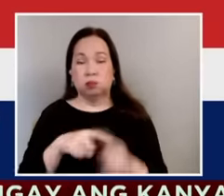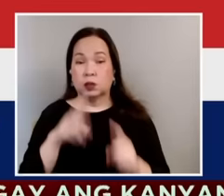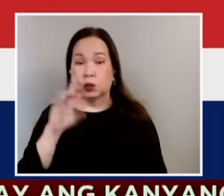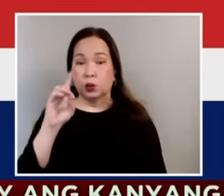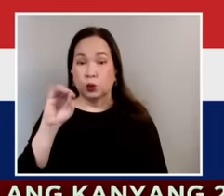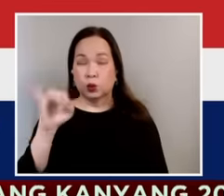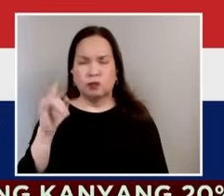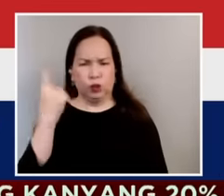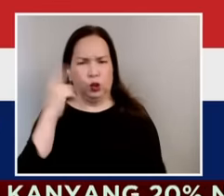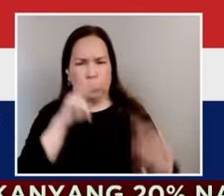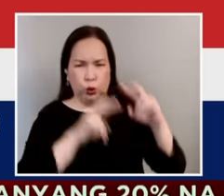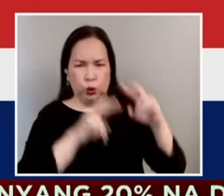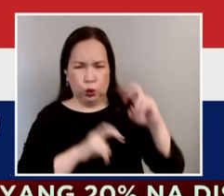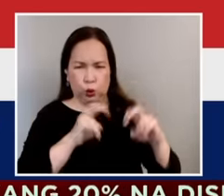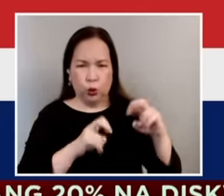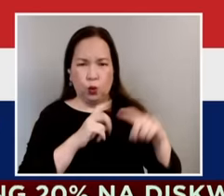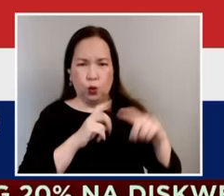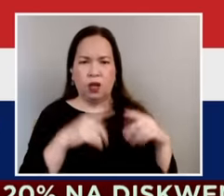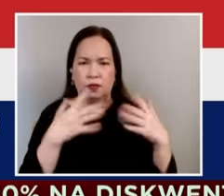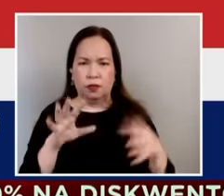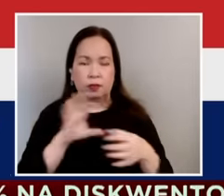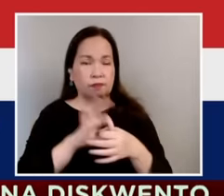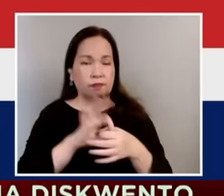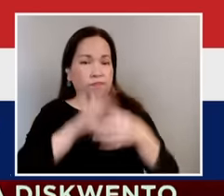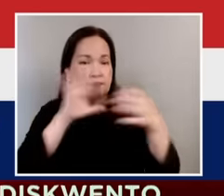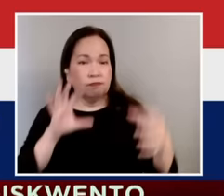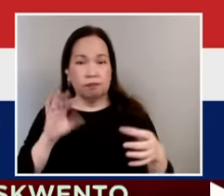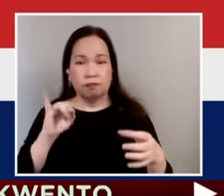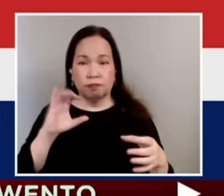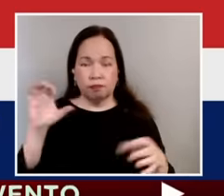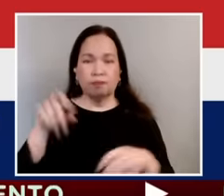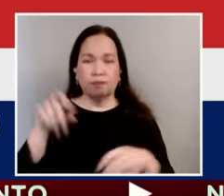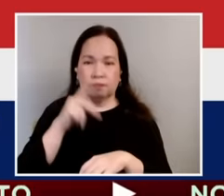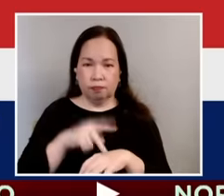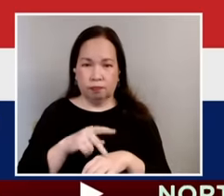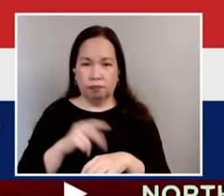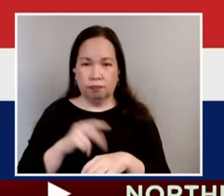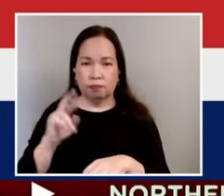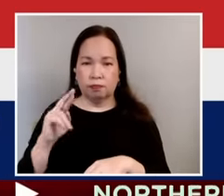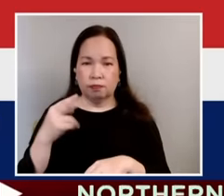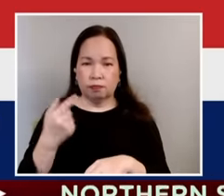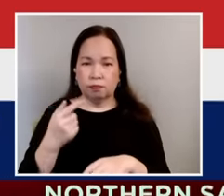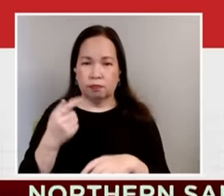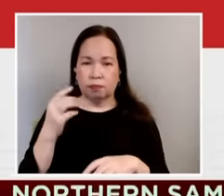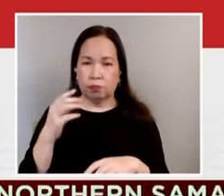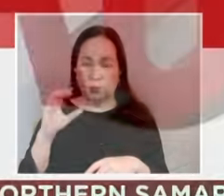ito dahil kumalas na sa ICC ang bansa. RG Cruz, ABS-CBN News.